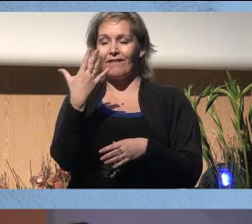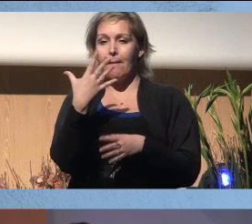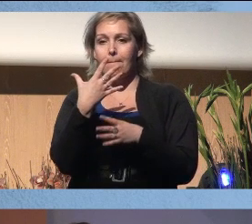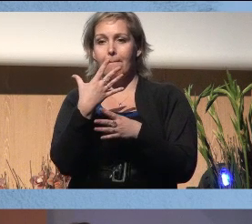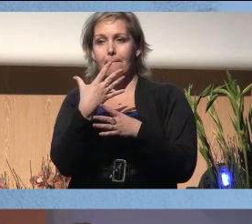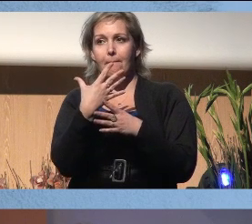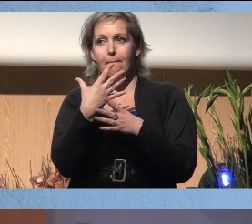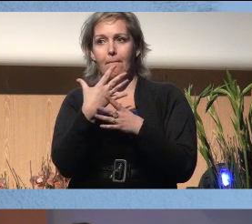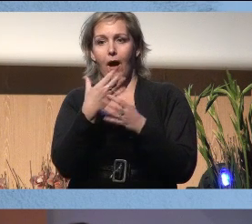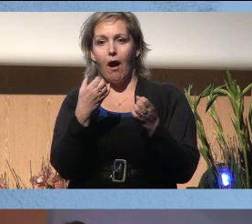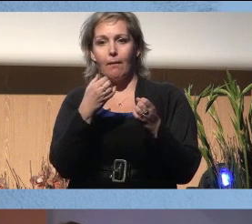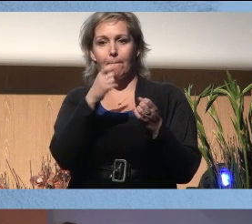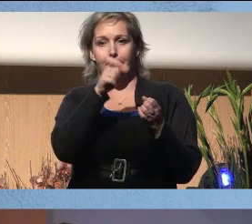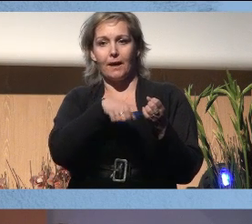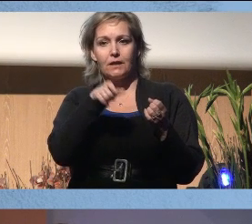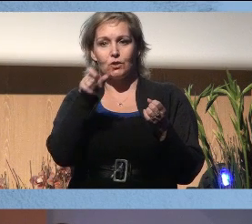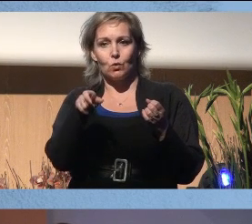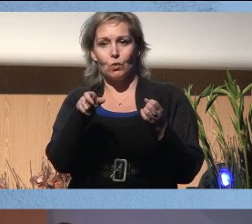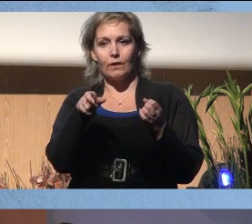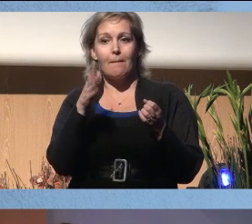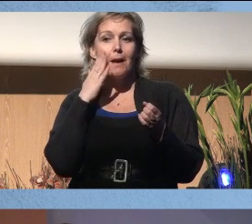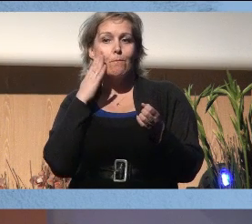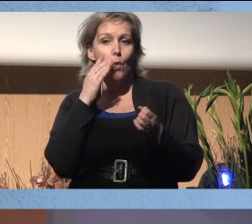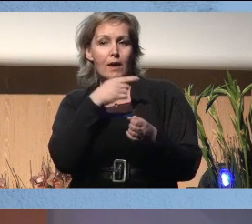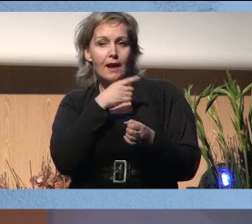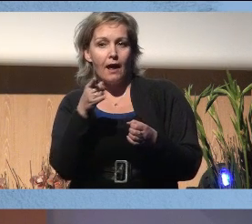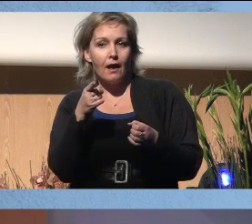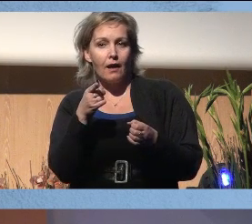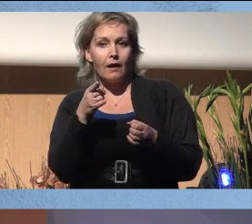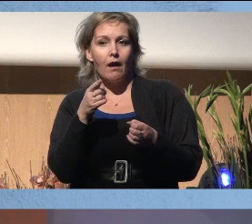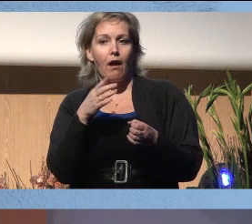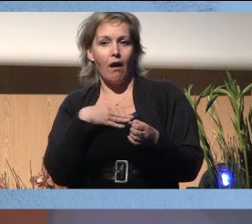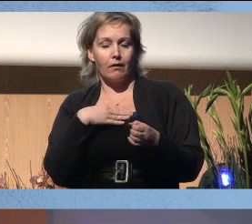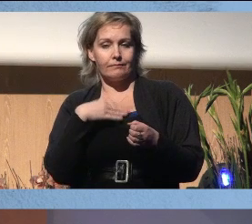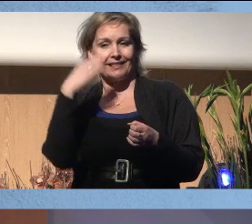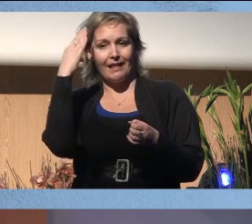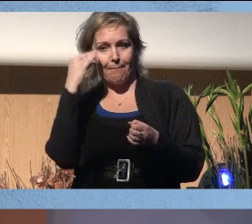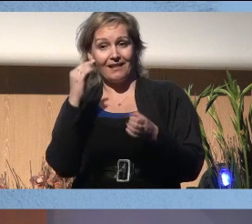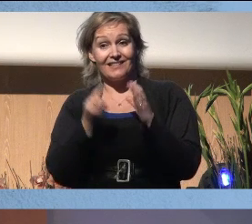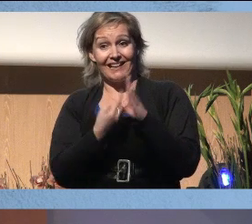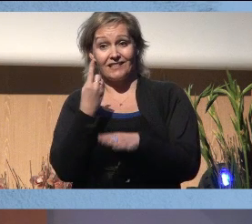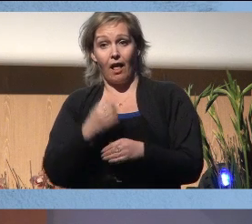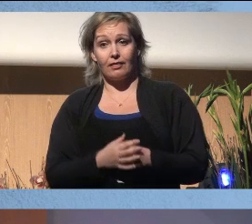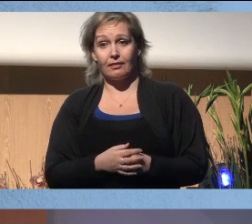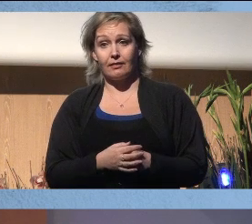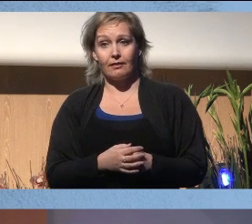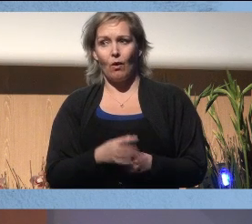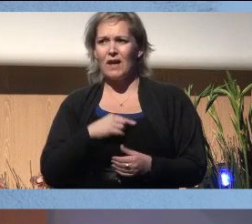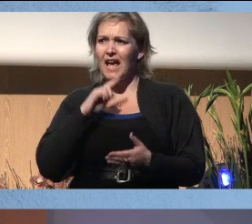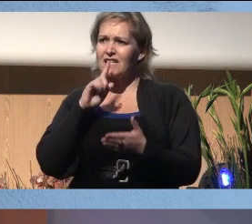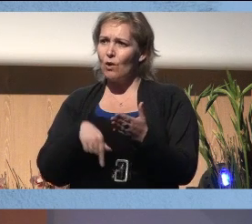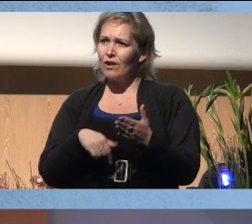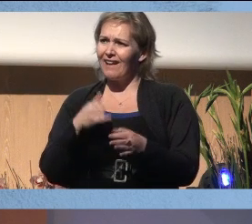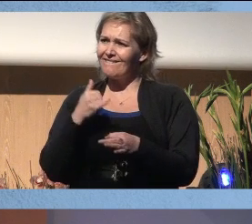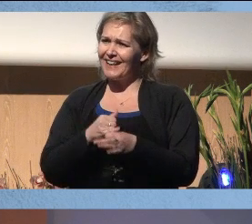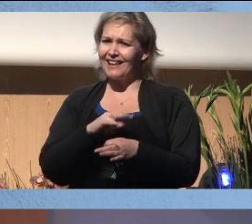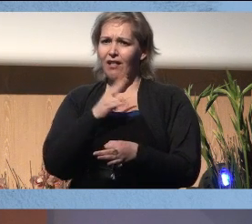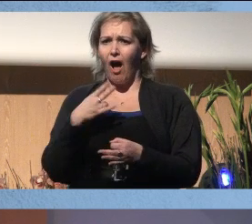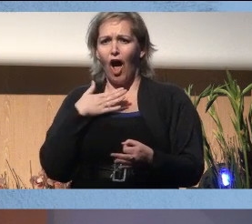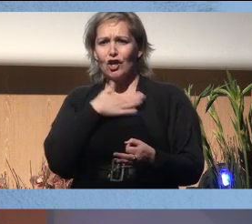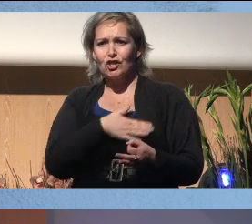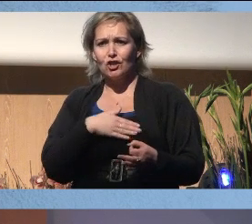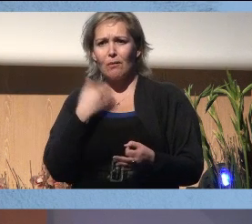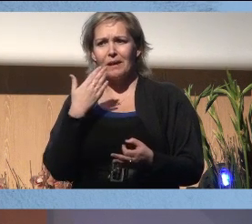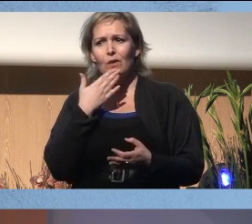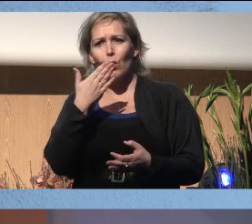av personene, beboerne, for en demenstilstand. Og jeg spør, hvilken annen sykdom